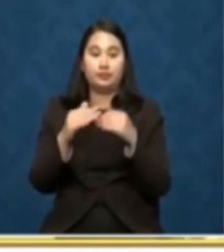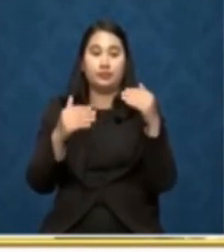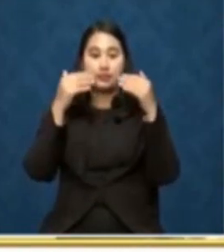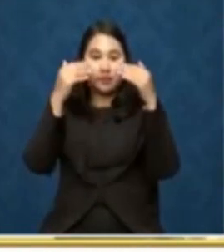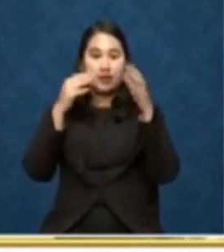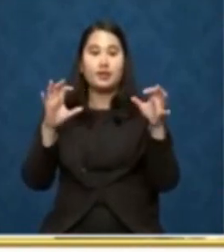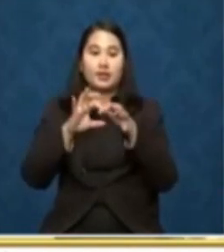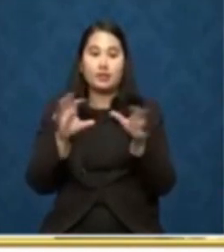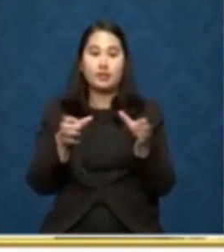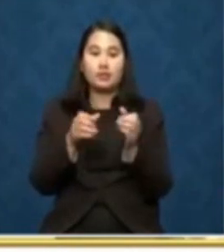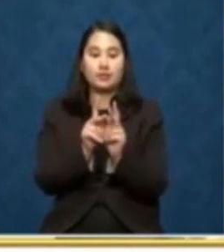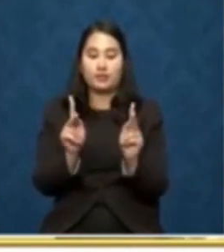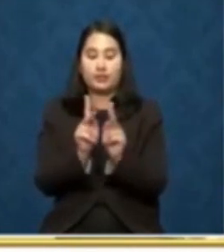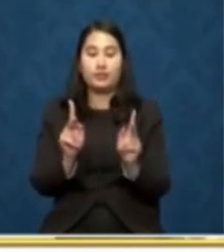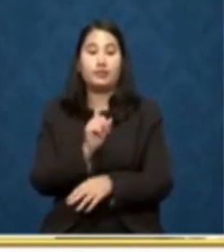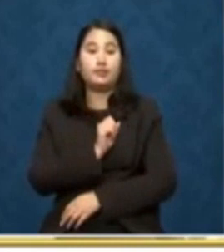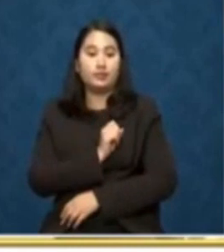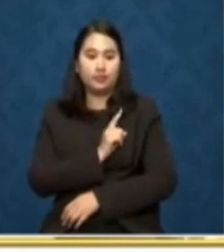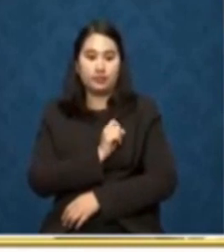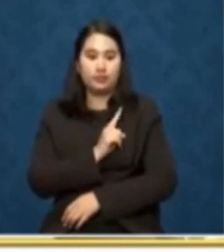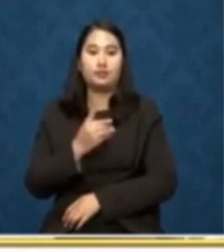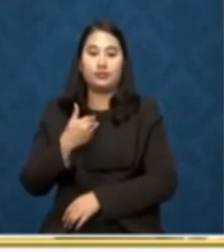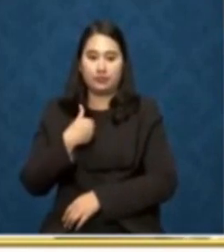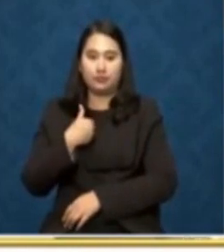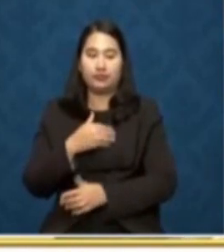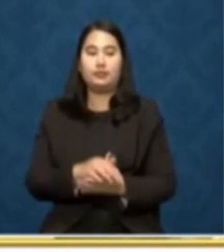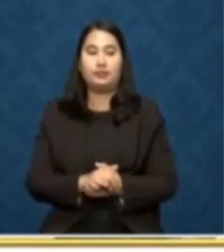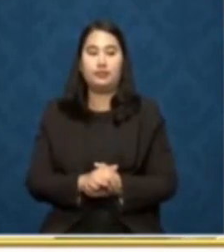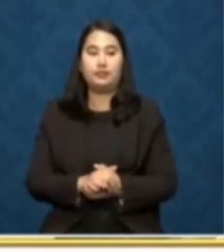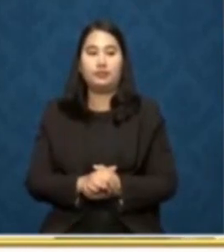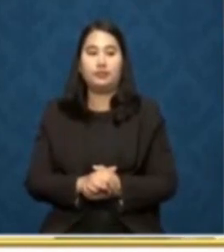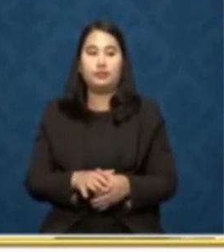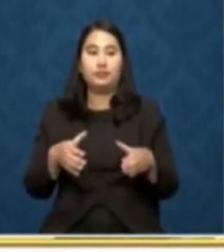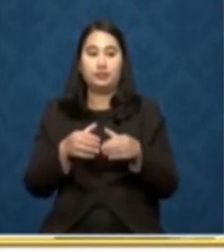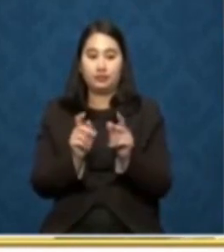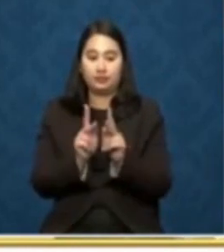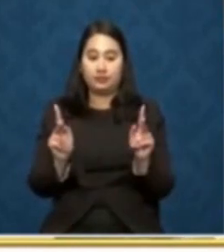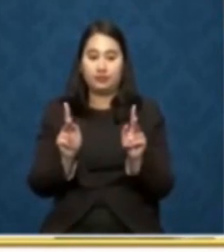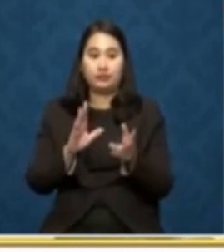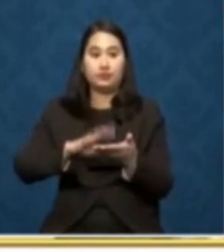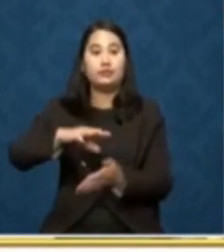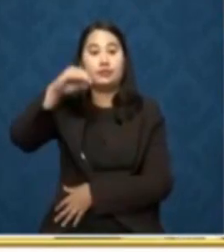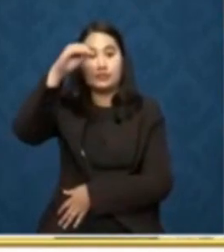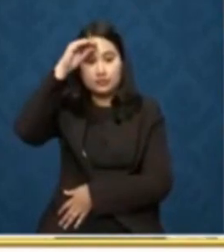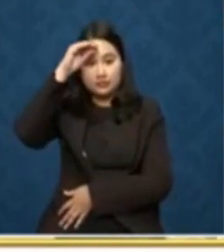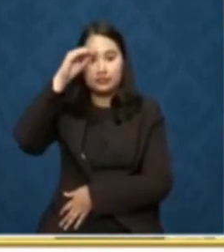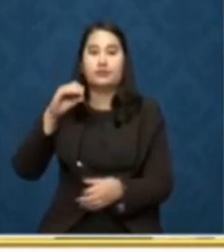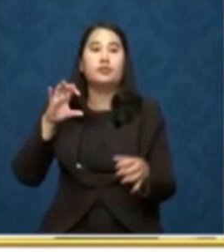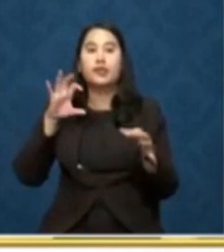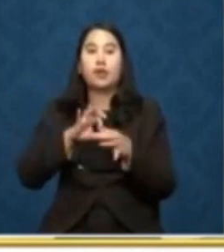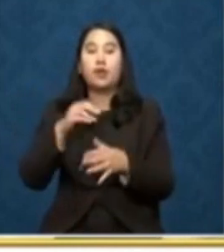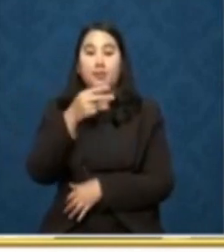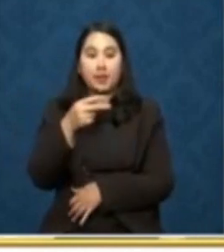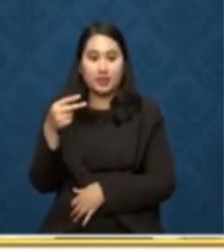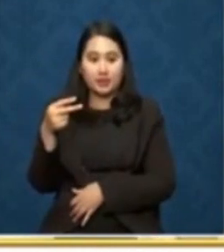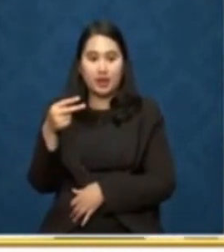ที่อาจโยงกับเรื่องกรมฐธิการสัสนาโยงกัเรื่องกรรมฐธการศึษาด้วยเพรเกี่ยวของก